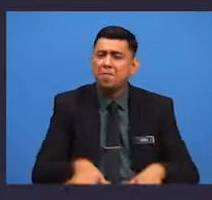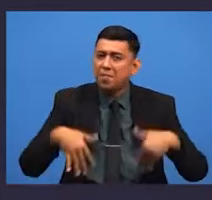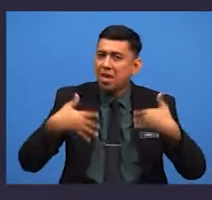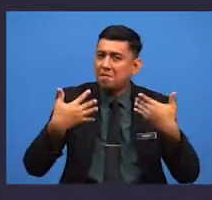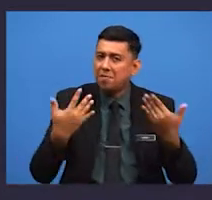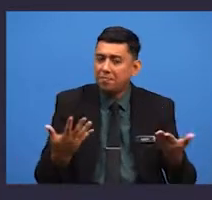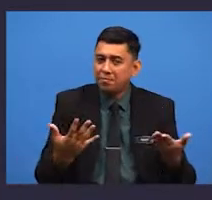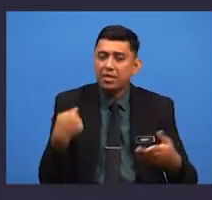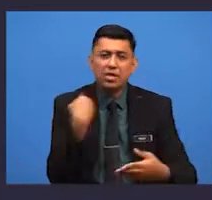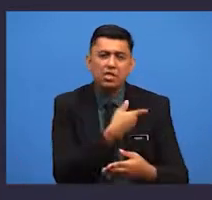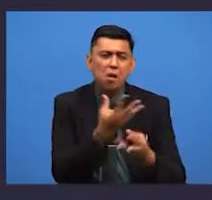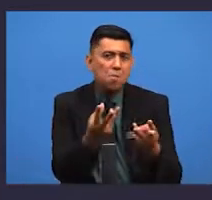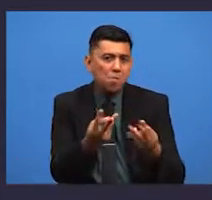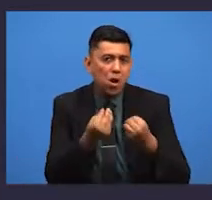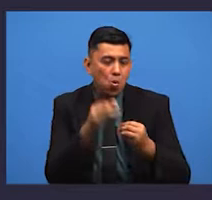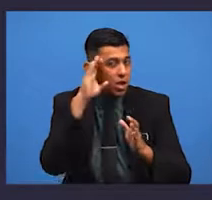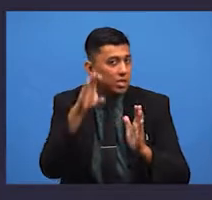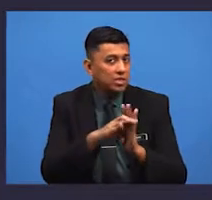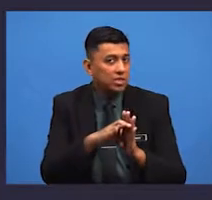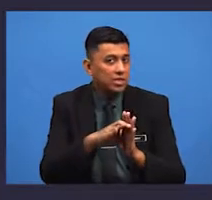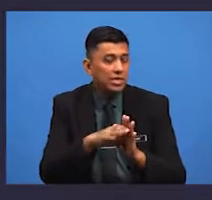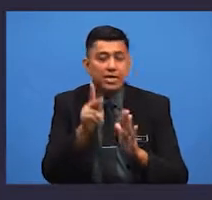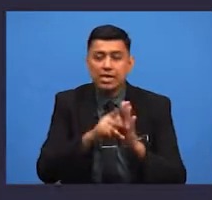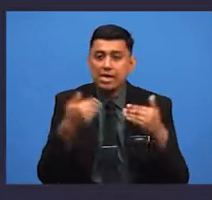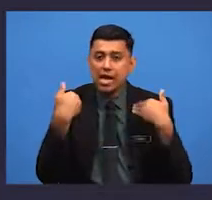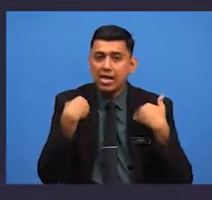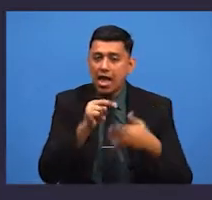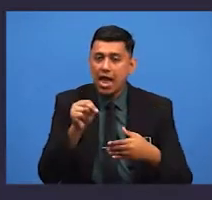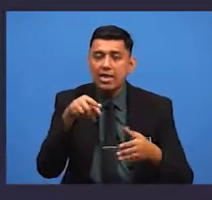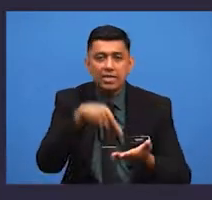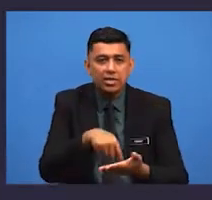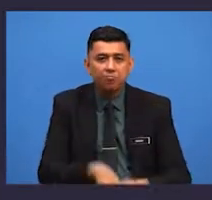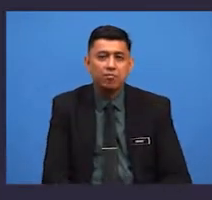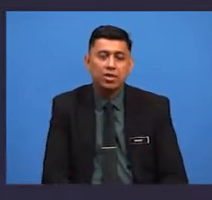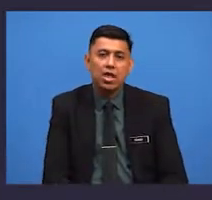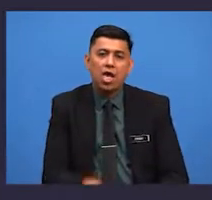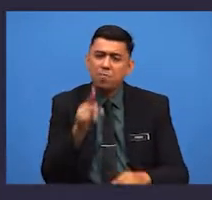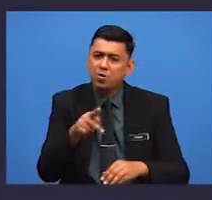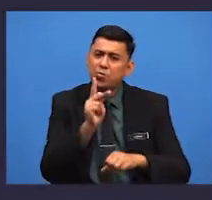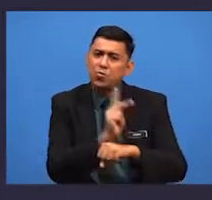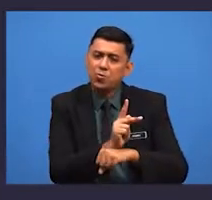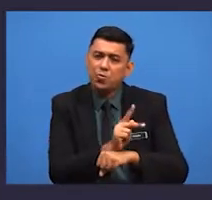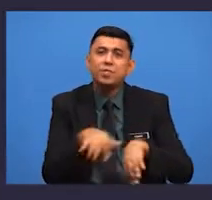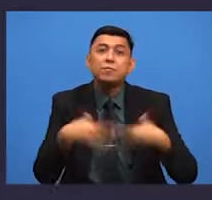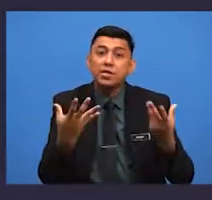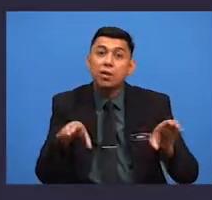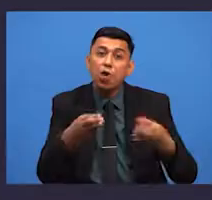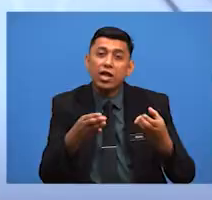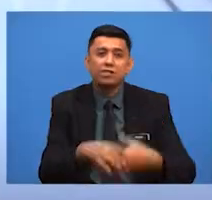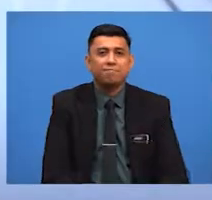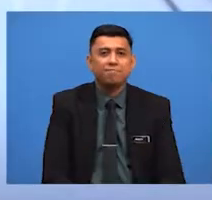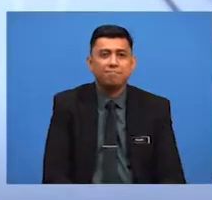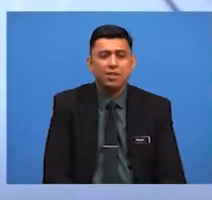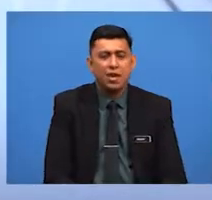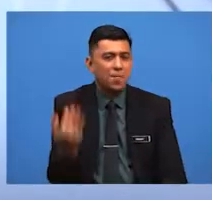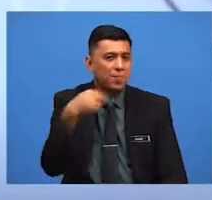Bagaimana kita hendak menggambarkan situasi ini dalam bentuk sudukot dan carta alir?